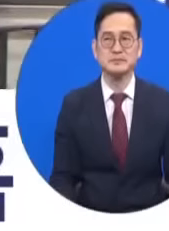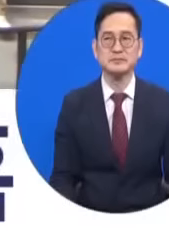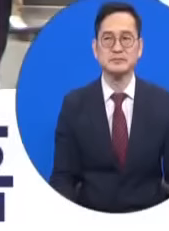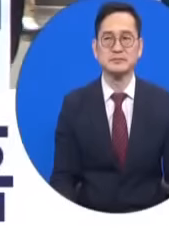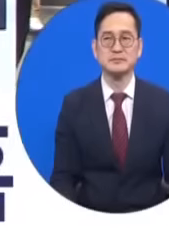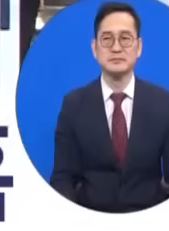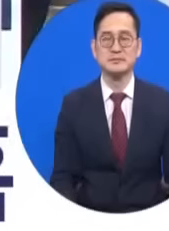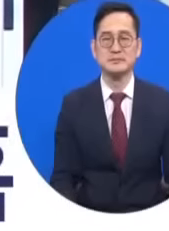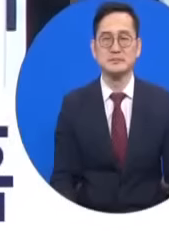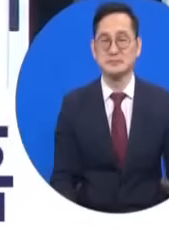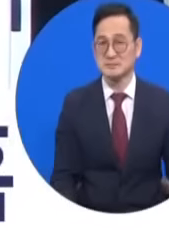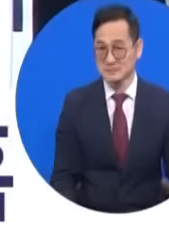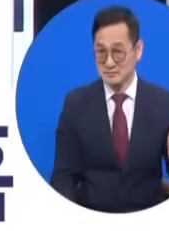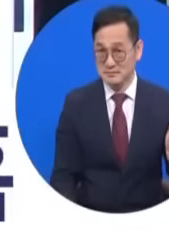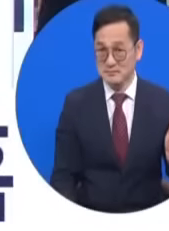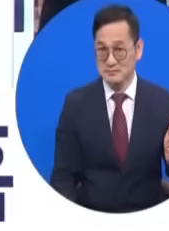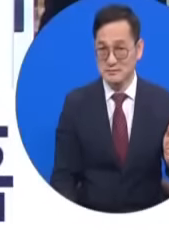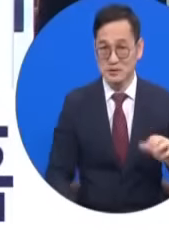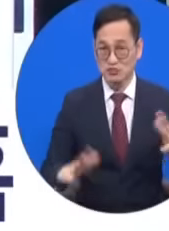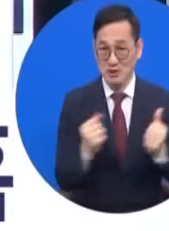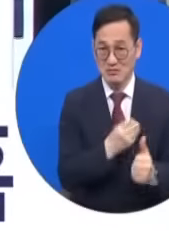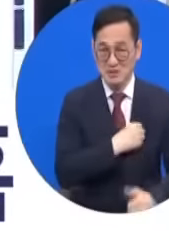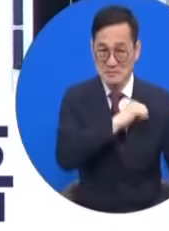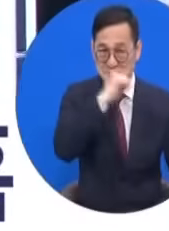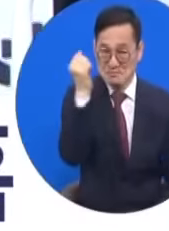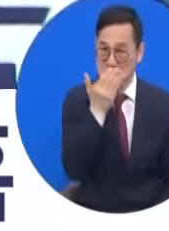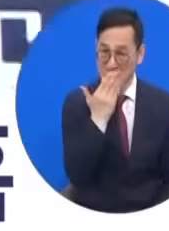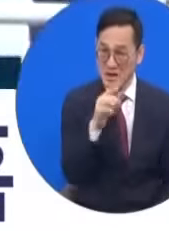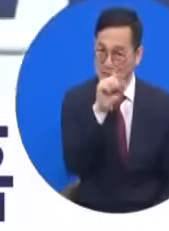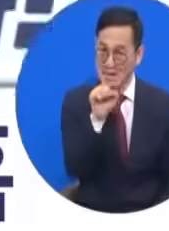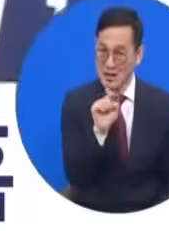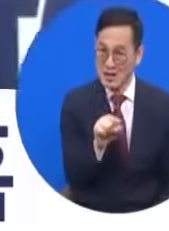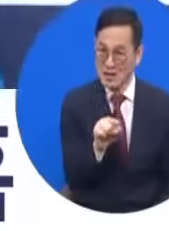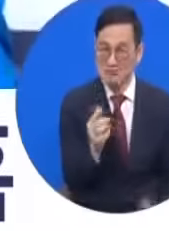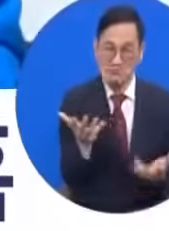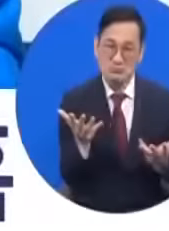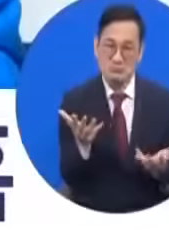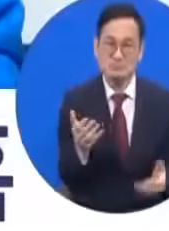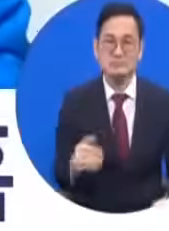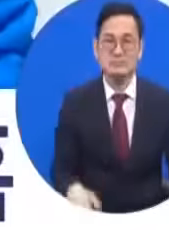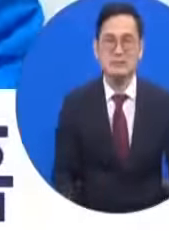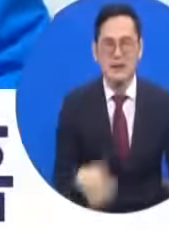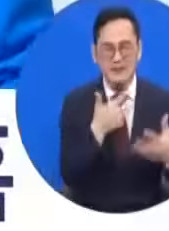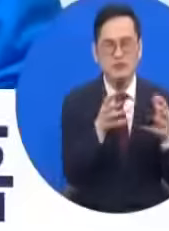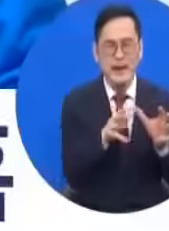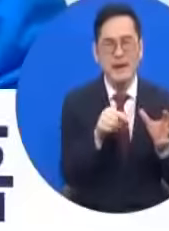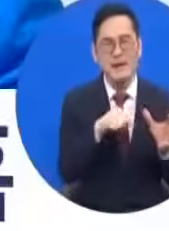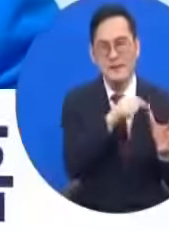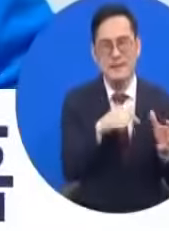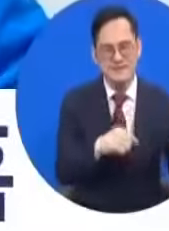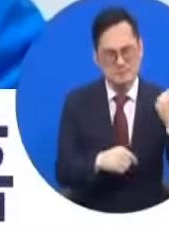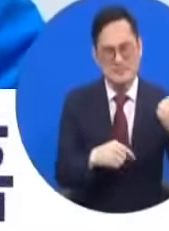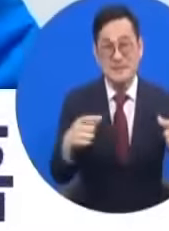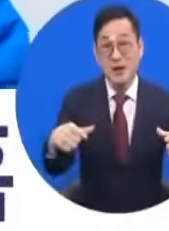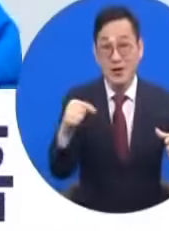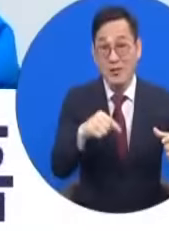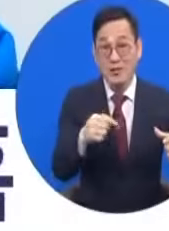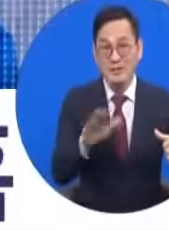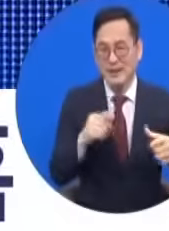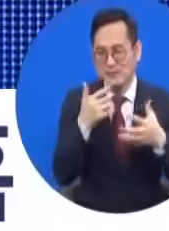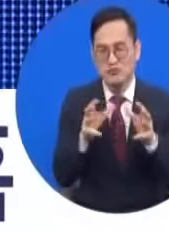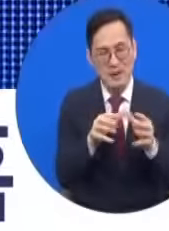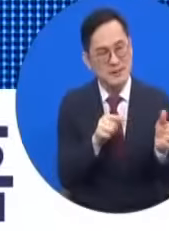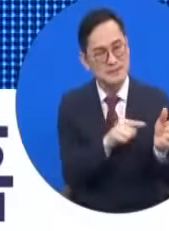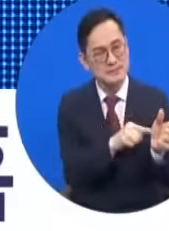정도의 후보가 과연 당선될 수 있을지 어떨지는 아무리 민주당이 텃밭이라고 하지만 민주당을 지지하는